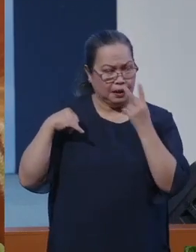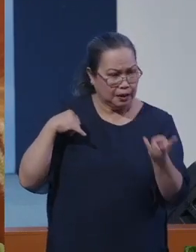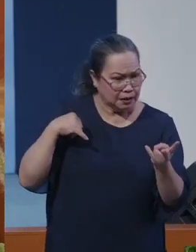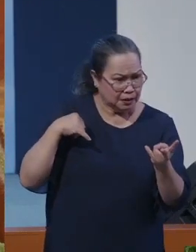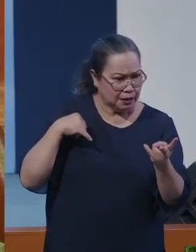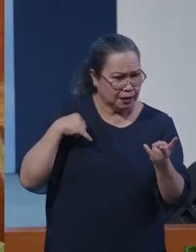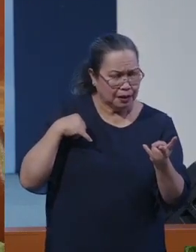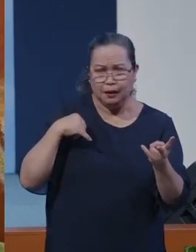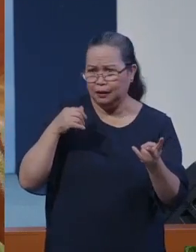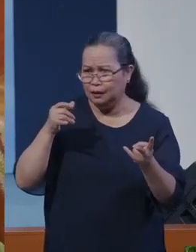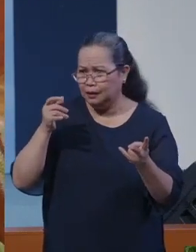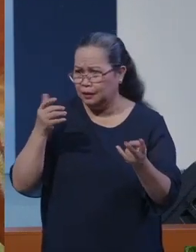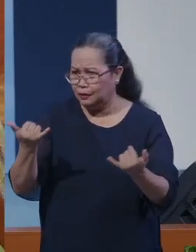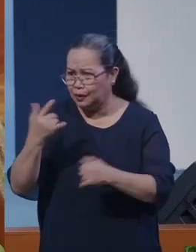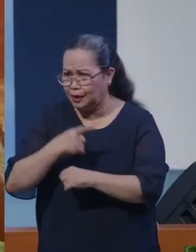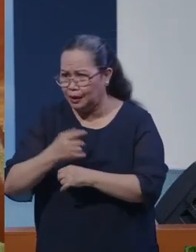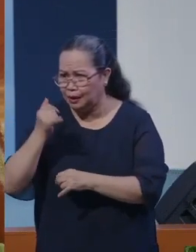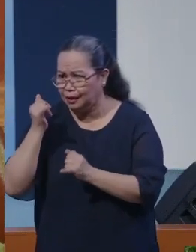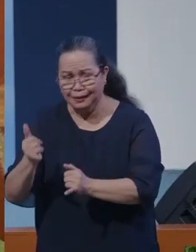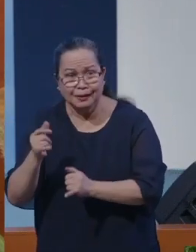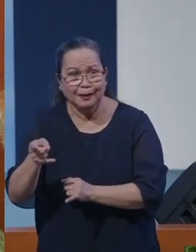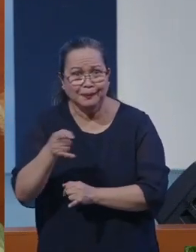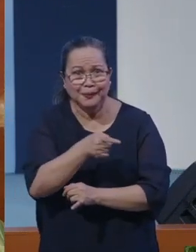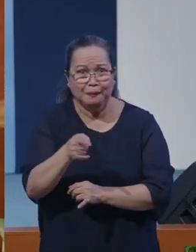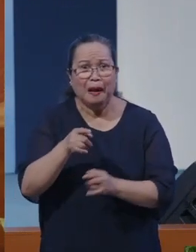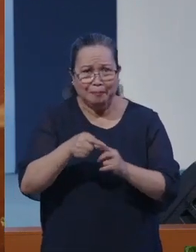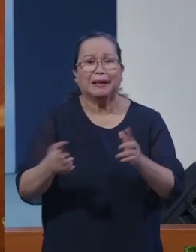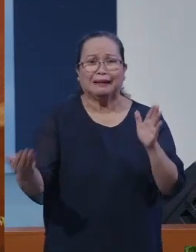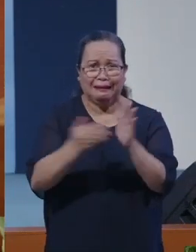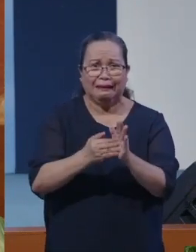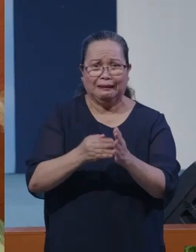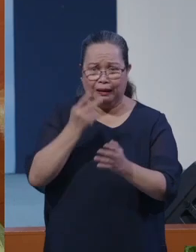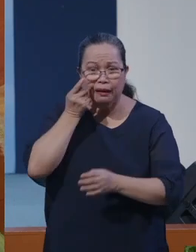din. Pero sa araw na ito, titignan ko ulit,